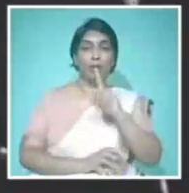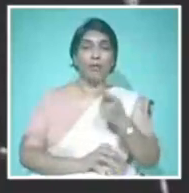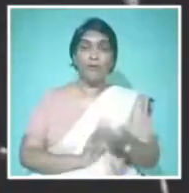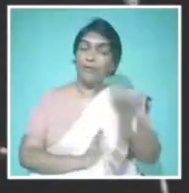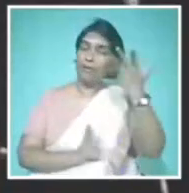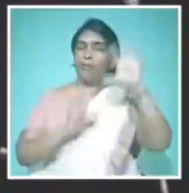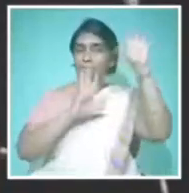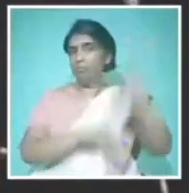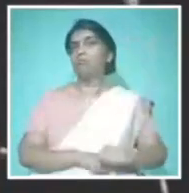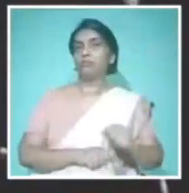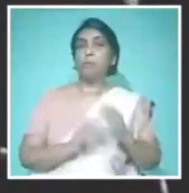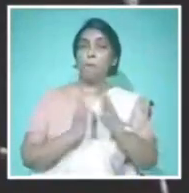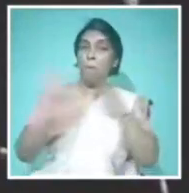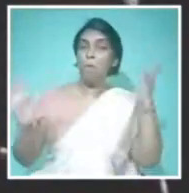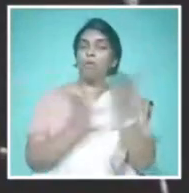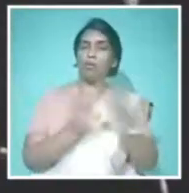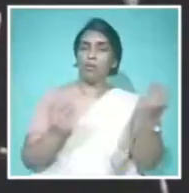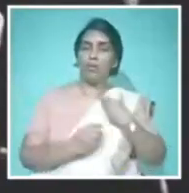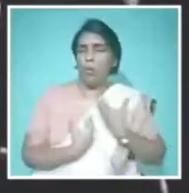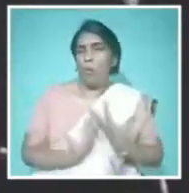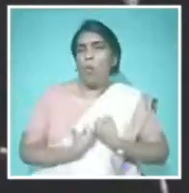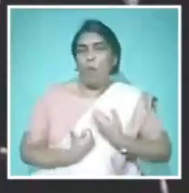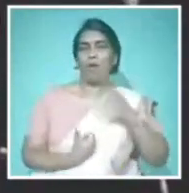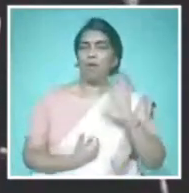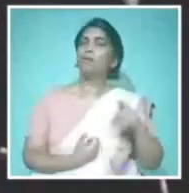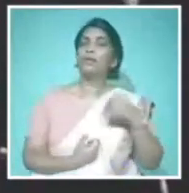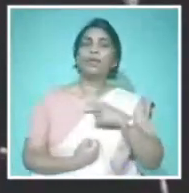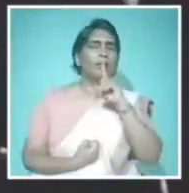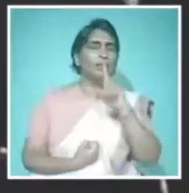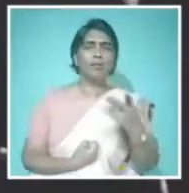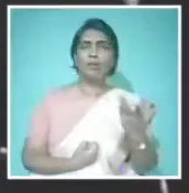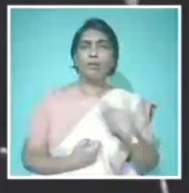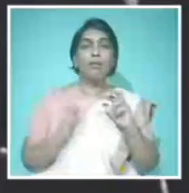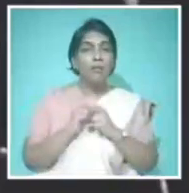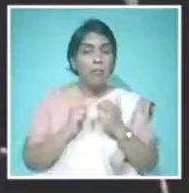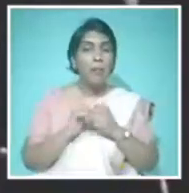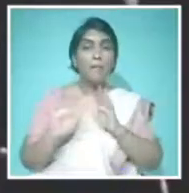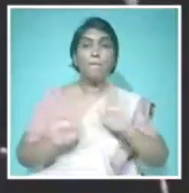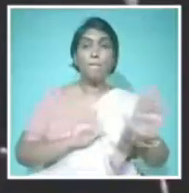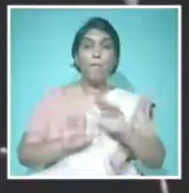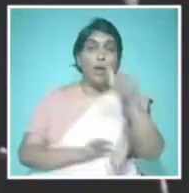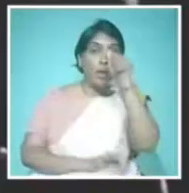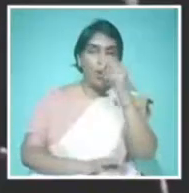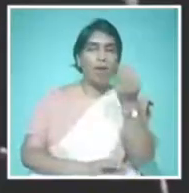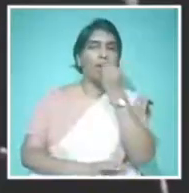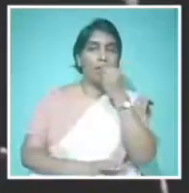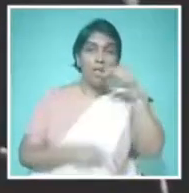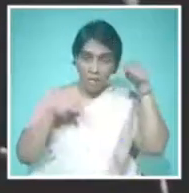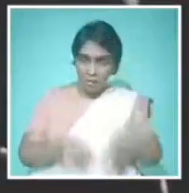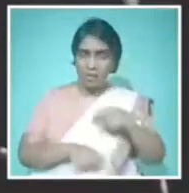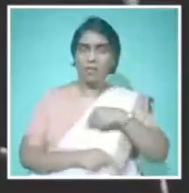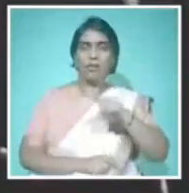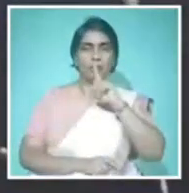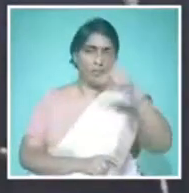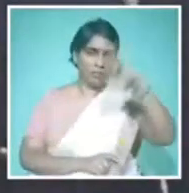මුදලට හරි ගෙනල්ලා පොලිම නැති කිරීම තමයි අපේ උමනාව කියලා ඒ කියන්නේ මොකද්ද අර්බුද කළමනාකරණය හොරා කණ එක මං දැන් කියන්නම්